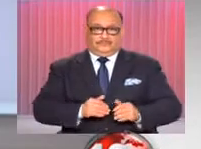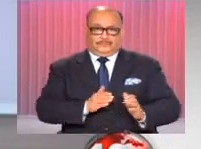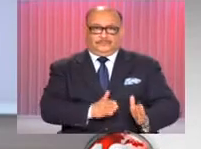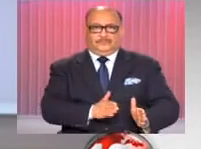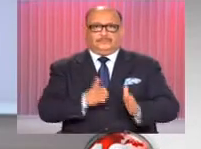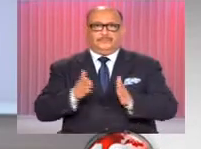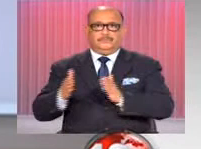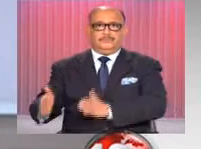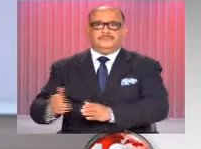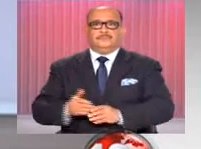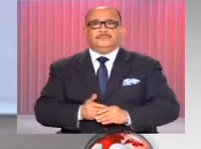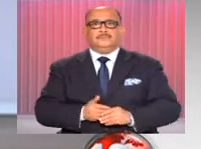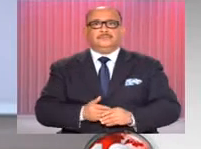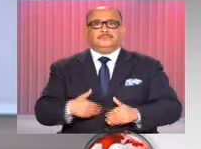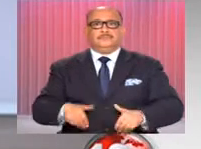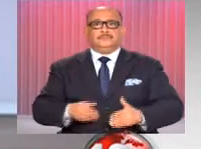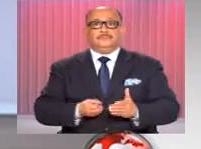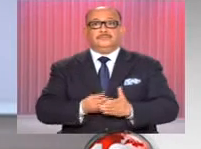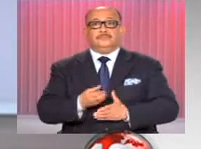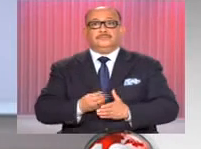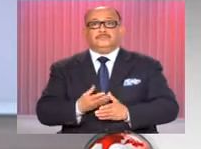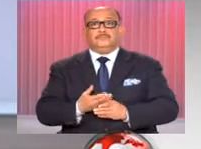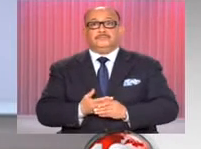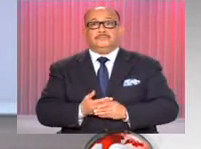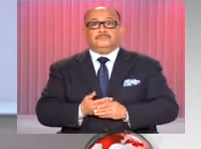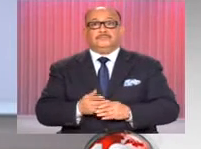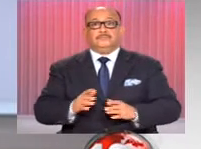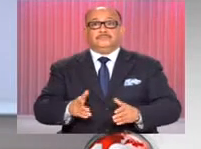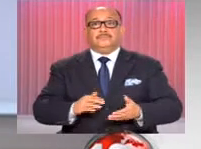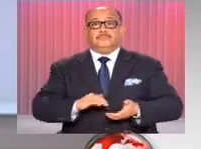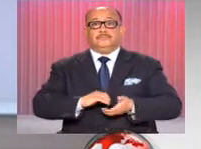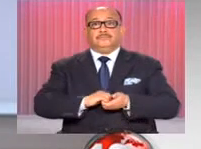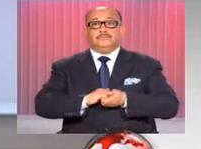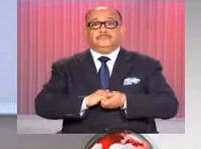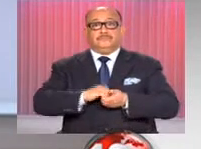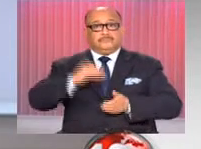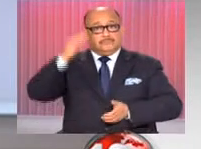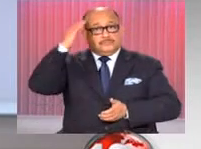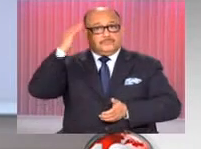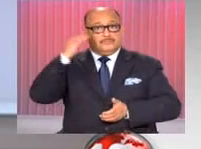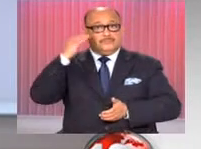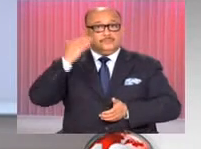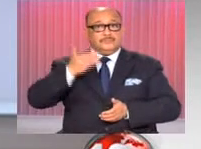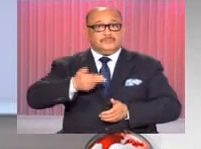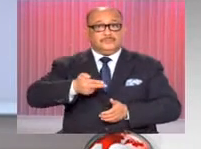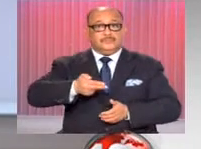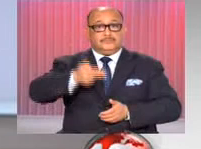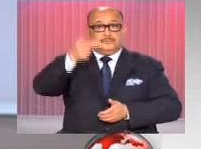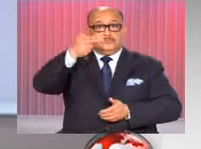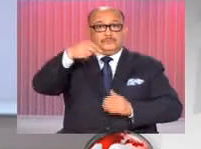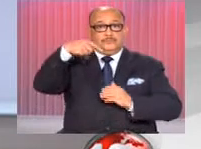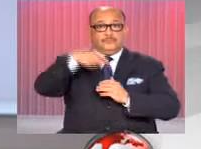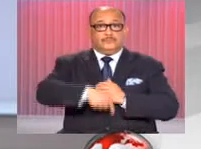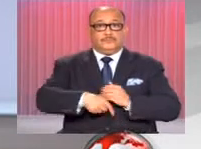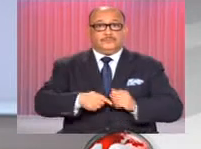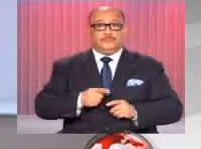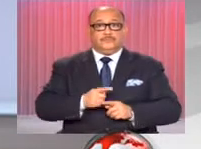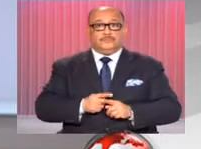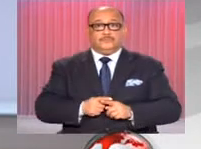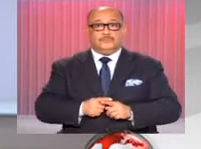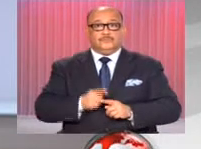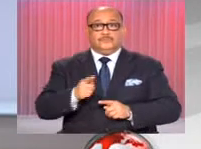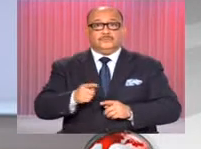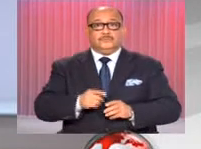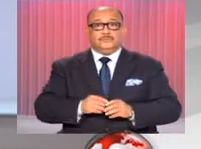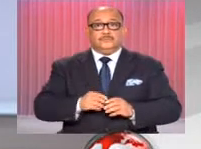وفي أخبارنا السريعة من العالم، تقارب محتمل بين الكوريتان بعد جمود العلاقات بينهما. في